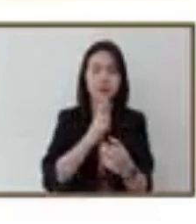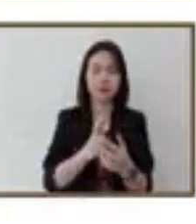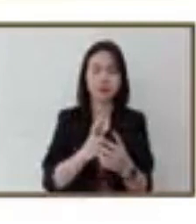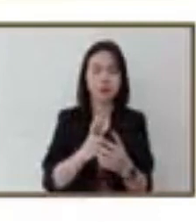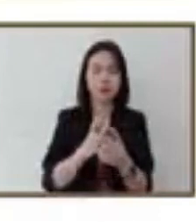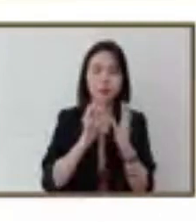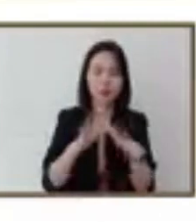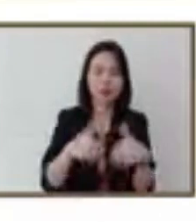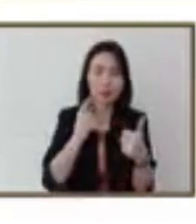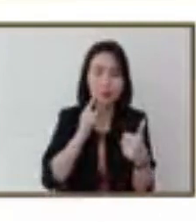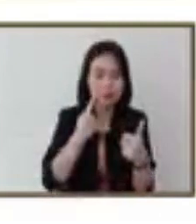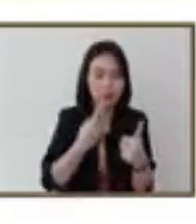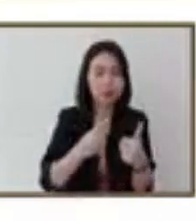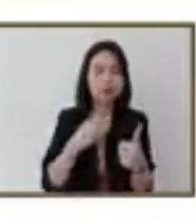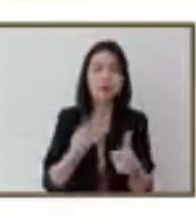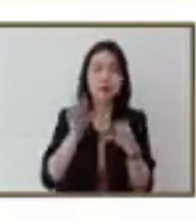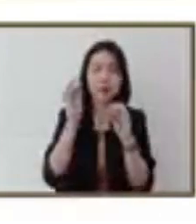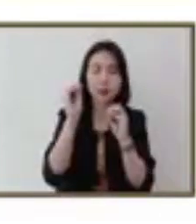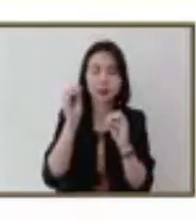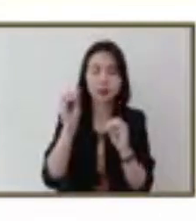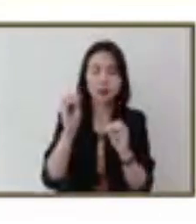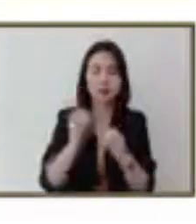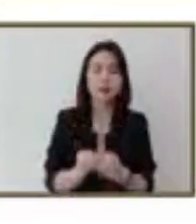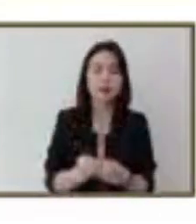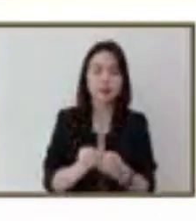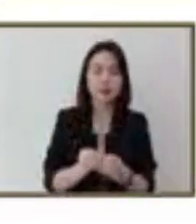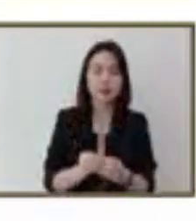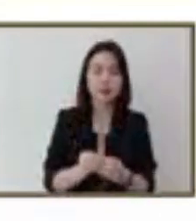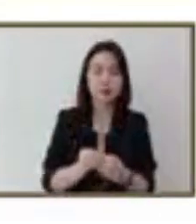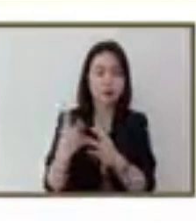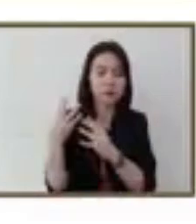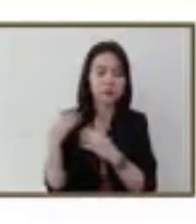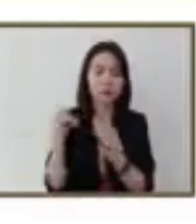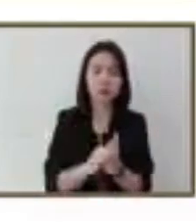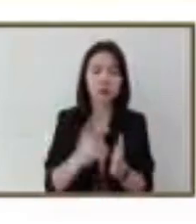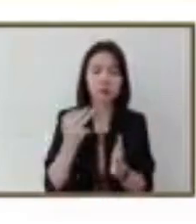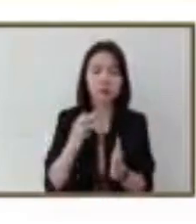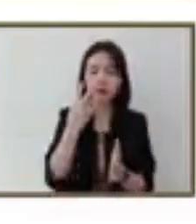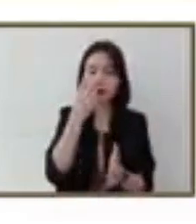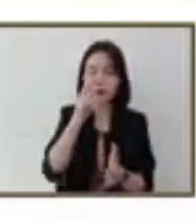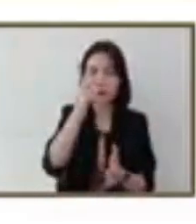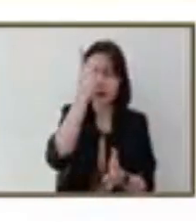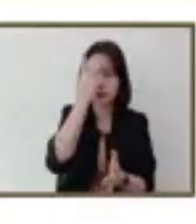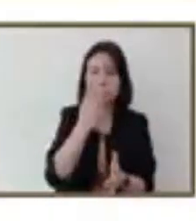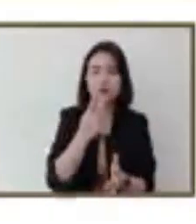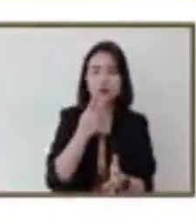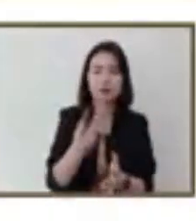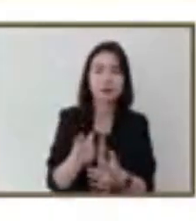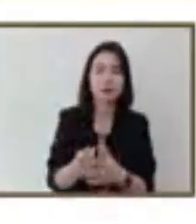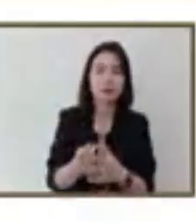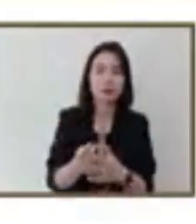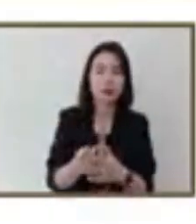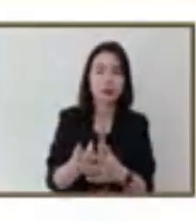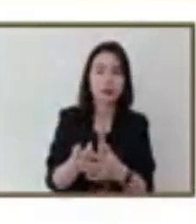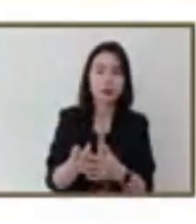Gaano kaseryoso pagtuturo, Panginoon. Naway makita po nila ang mga magulang nila nagtsatsagang pumunta rito at dalhin